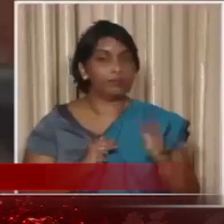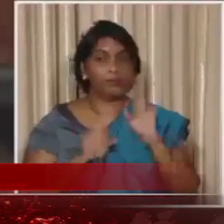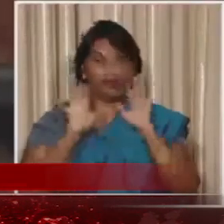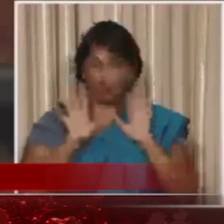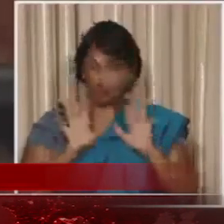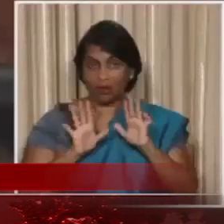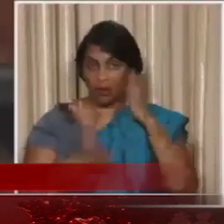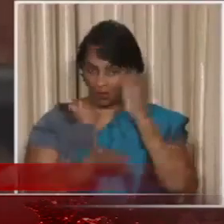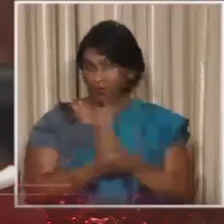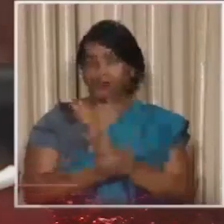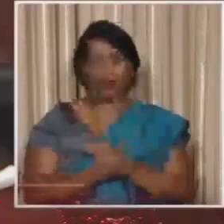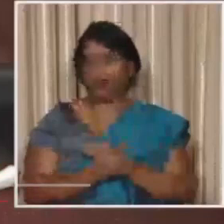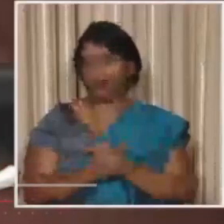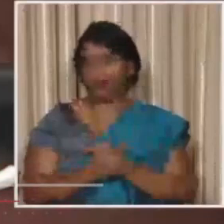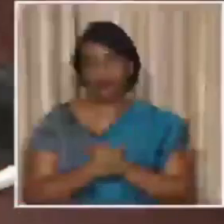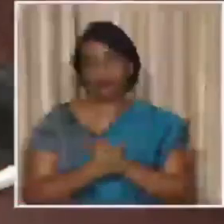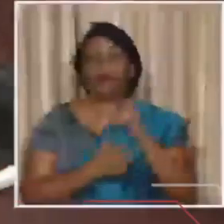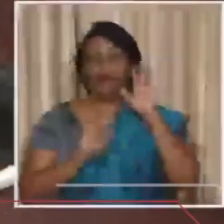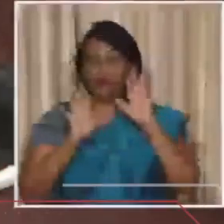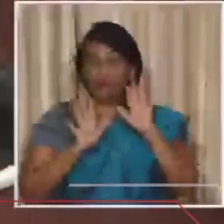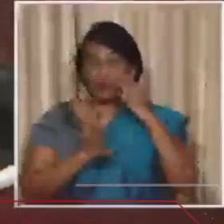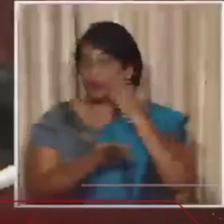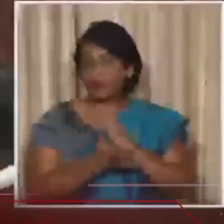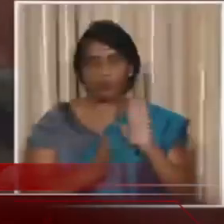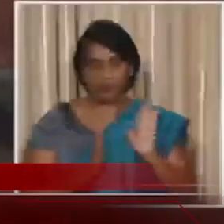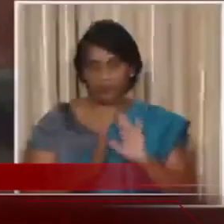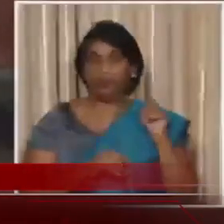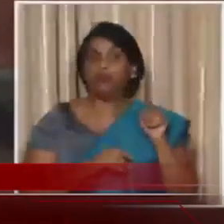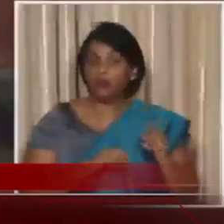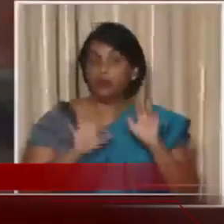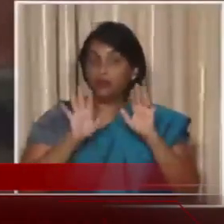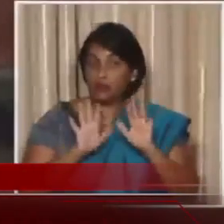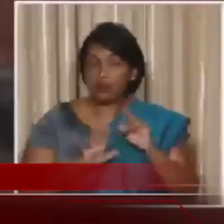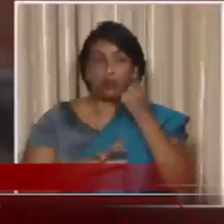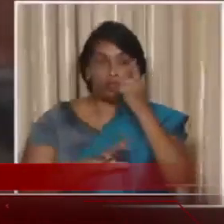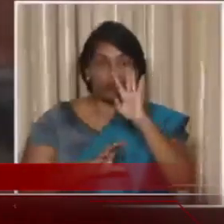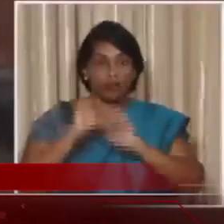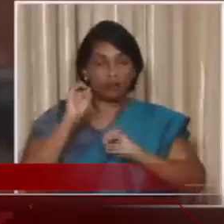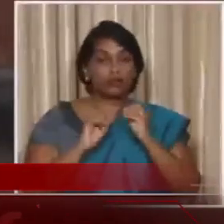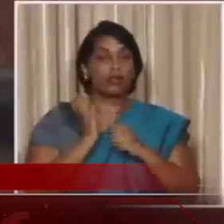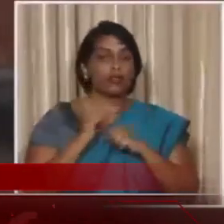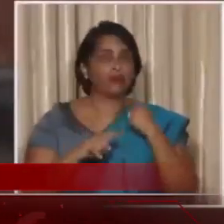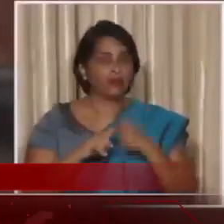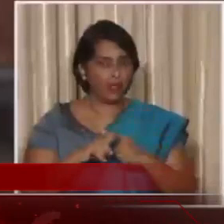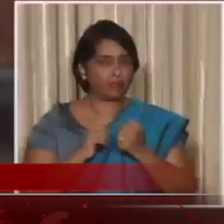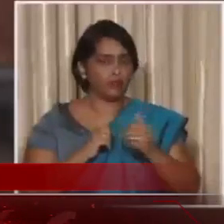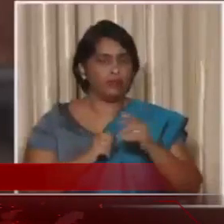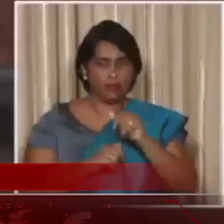නමෙන් නතර වෙනවද? නෑ. නමෙන් නතර වෙන්නේ නෑ. ඒ 9ට 14ක බද්දක් ගන්න මම දැනගන්න කැමතියි කරනවද නැද්ද